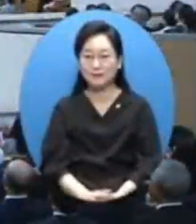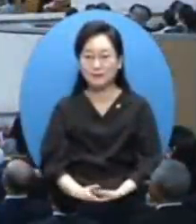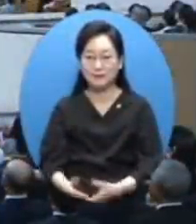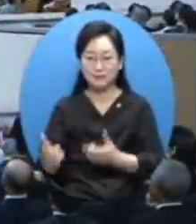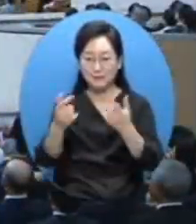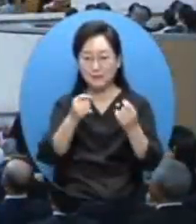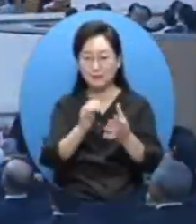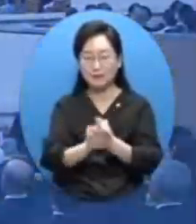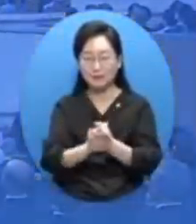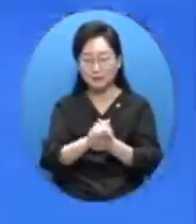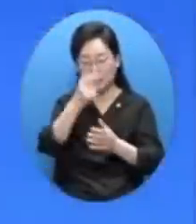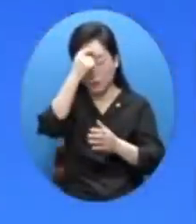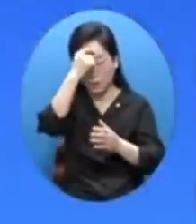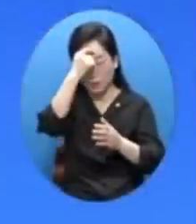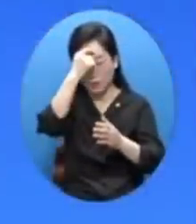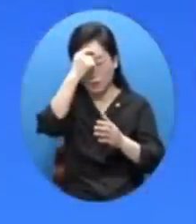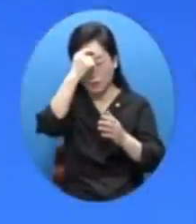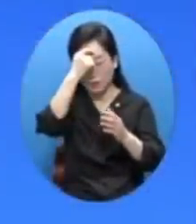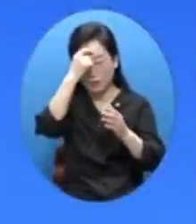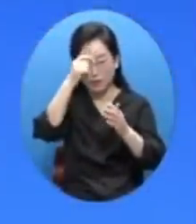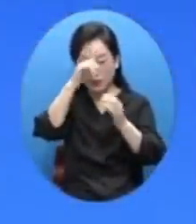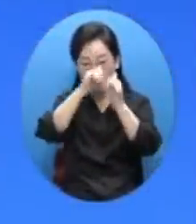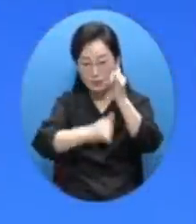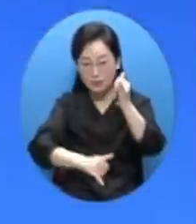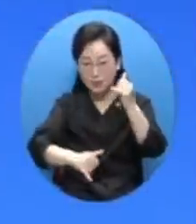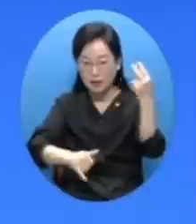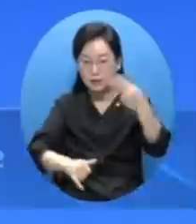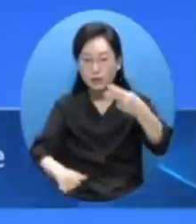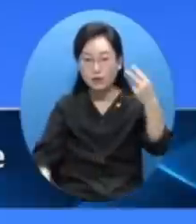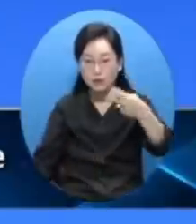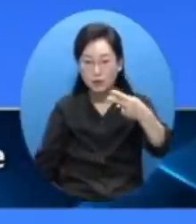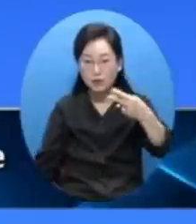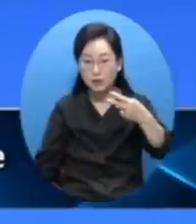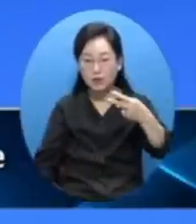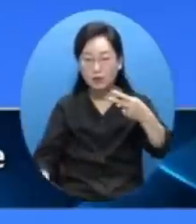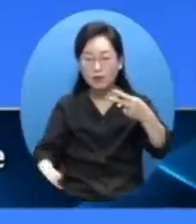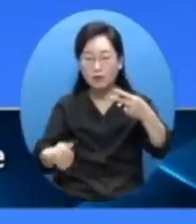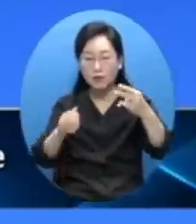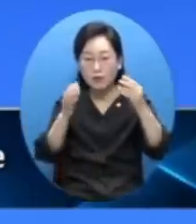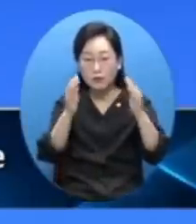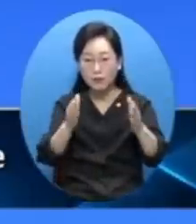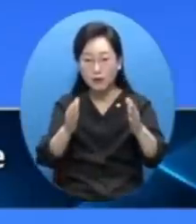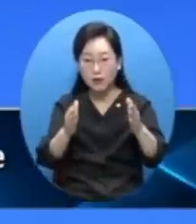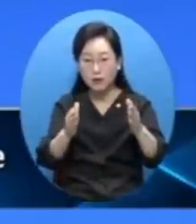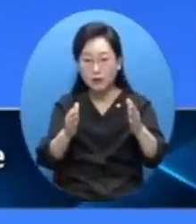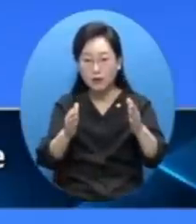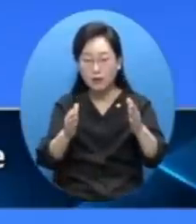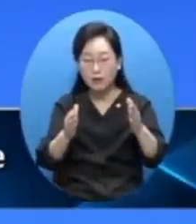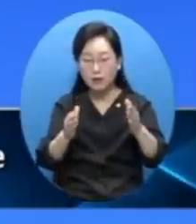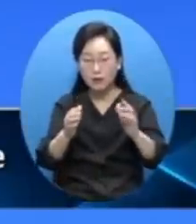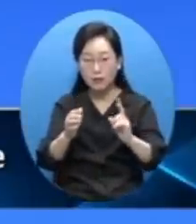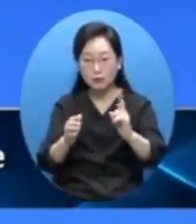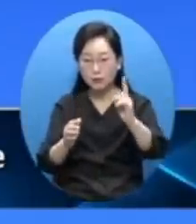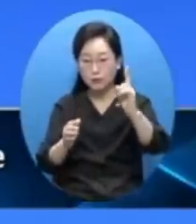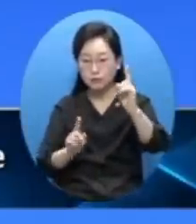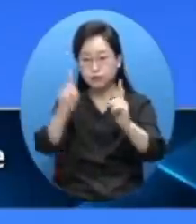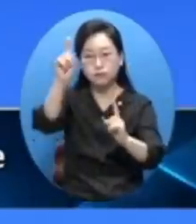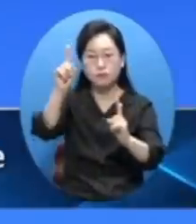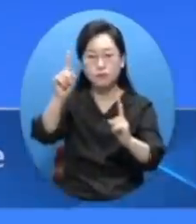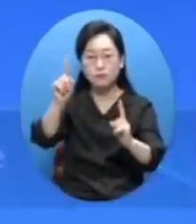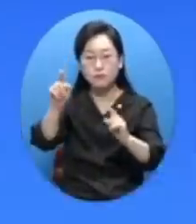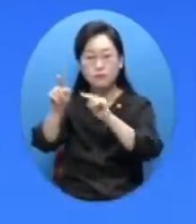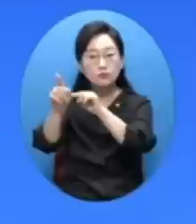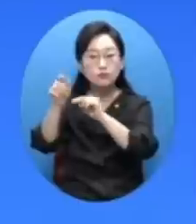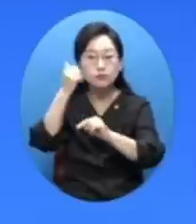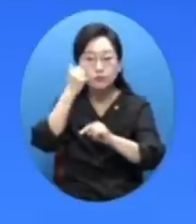기독교 역사 2천 년을 따라잡은 것이 지난 100년 동안에 이슬람의 역사입니다 이슬람이 지난